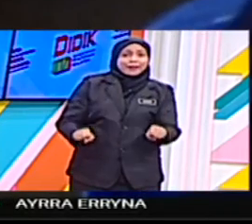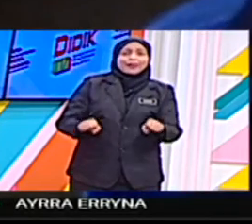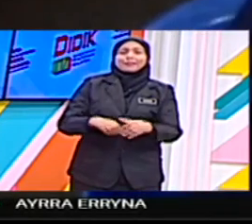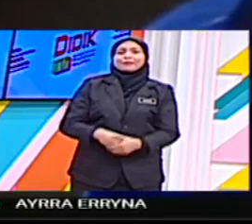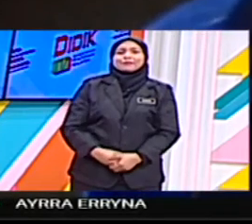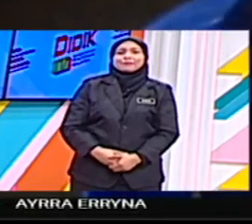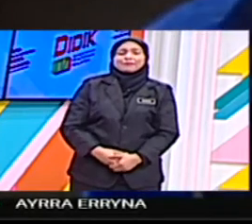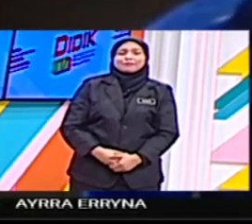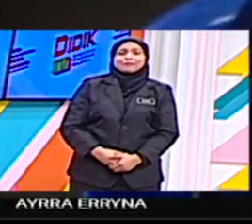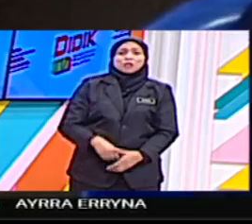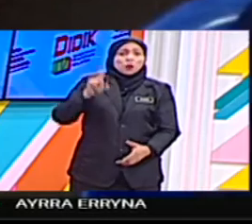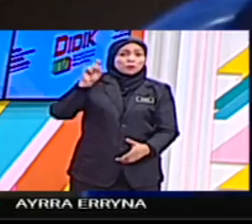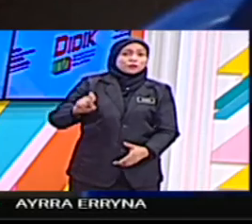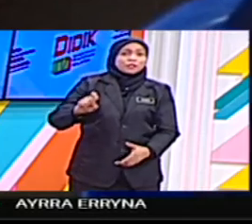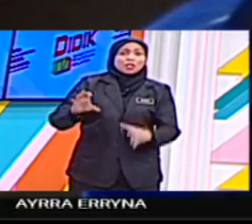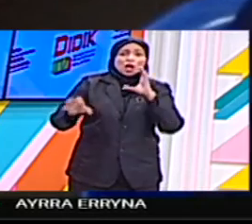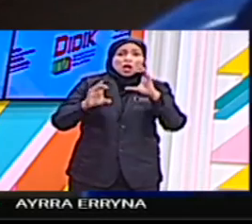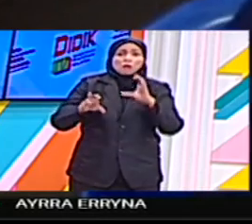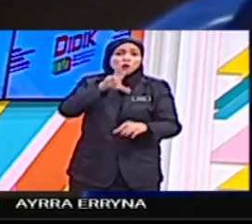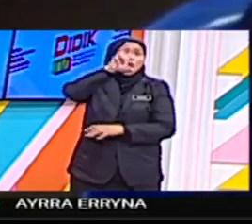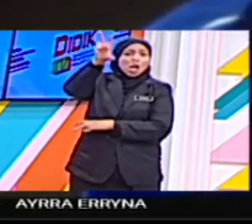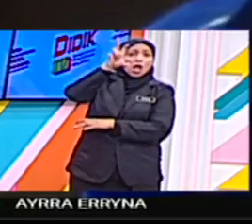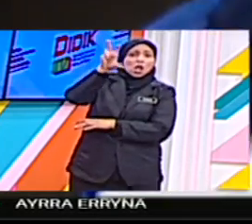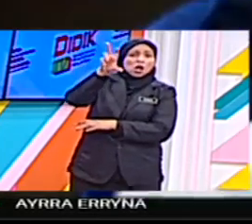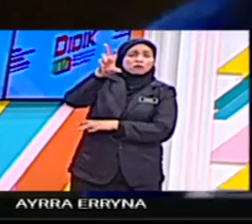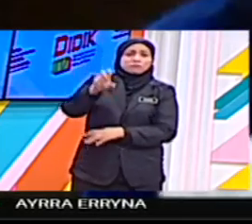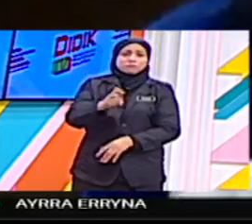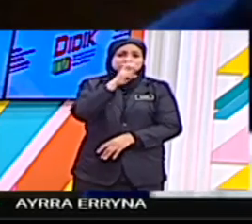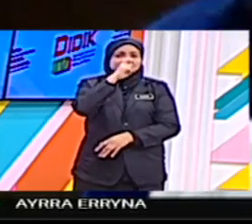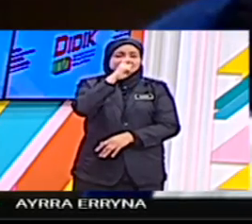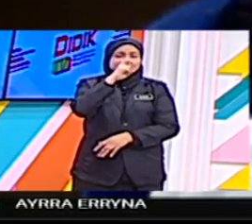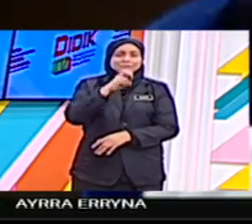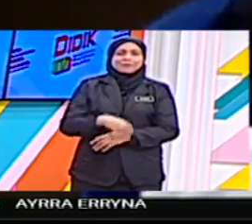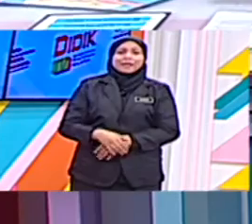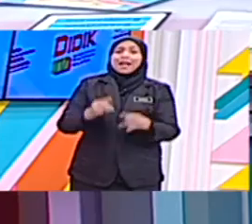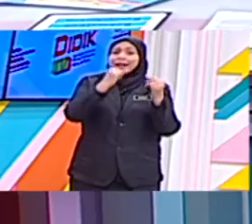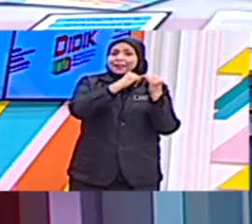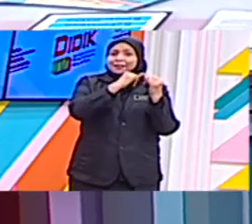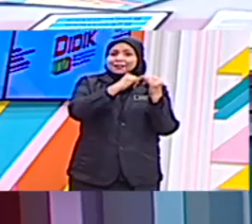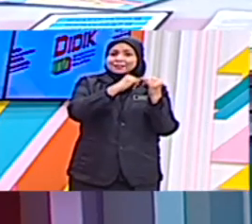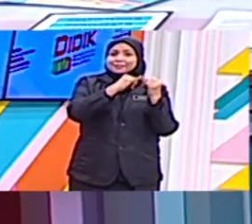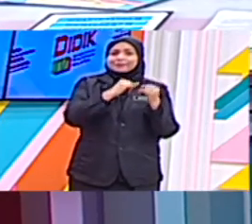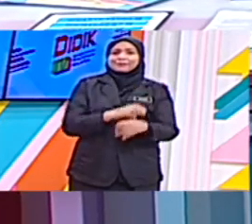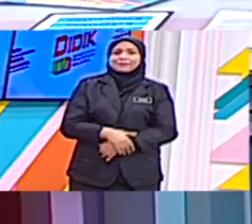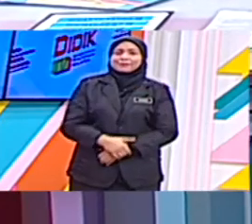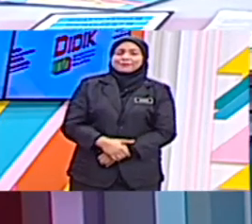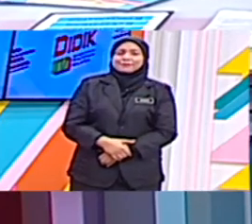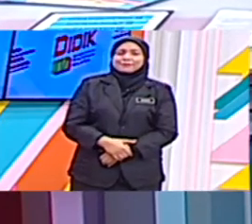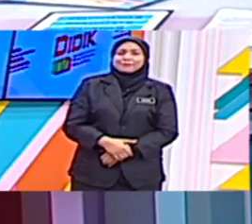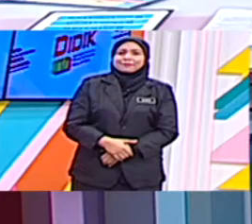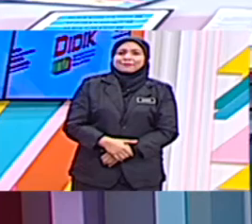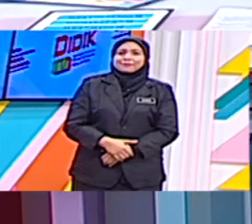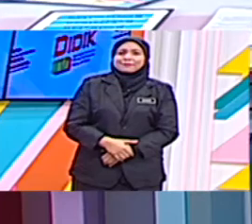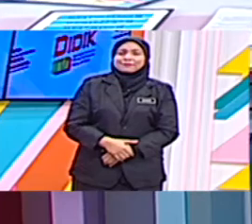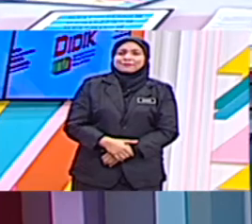Tak boleh ya, kena cakap kuat dengan nada yang garang atau tegas. Okey, yang terakhir. Alina, mana